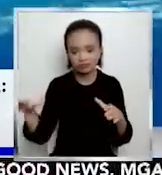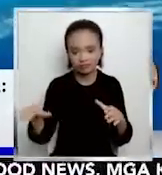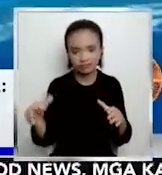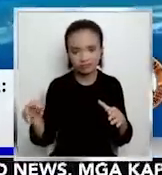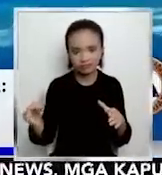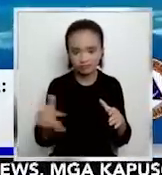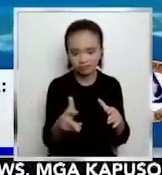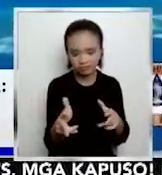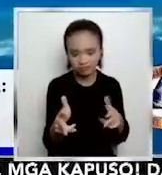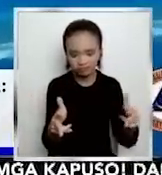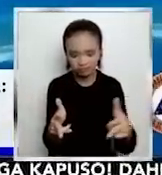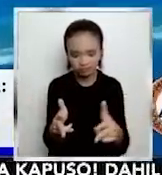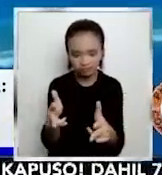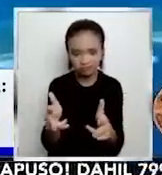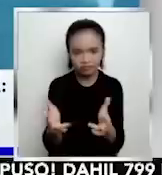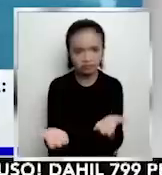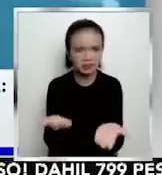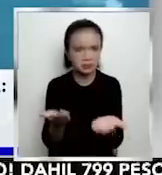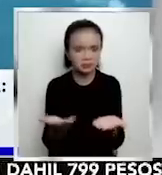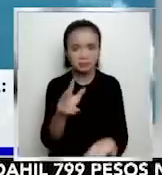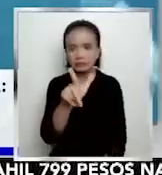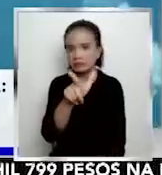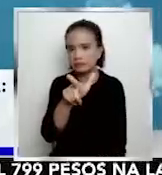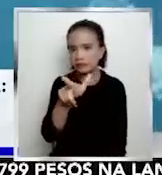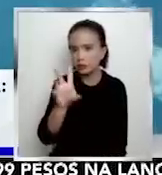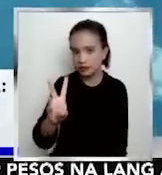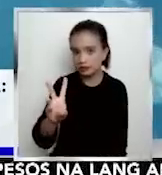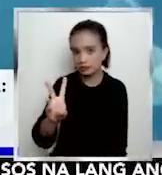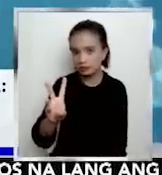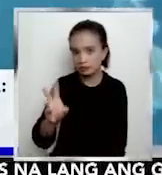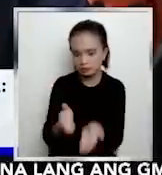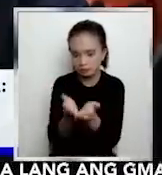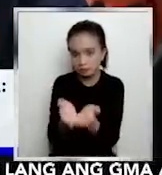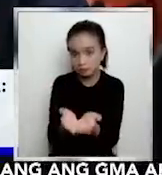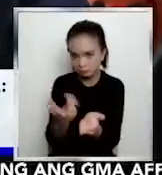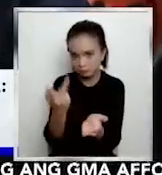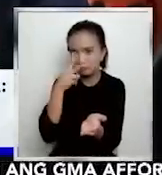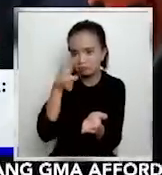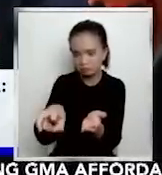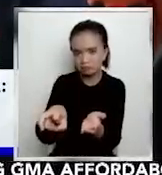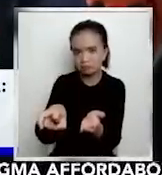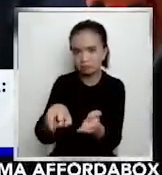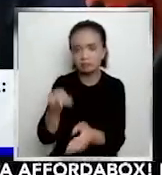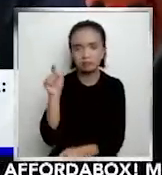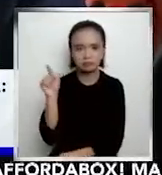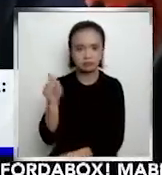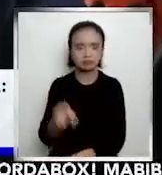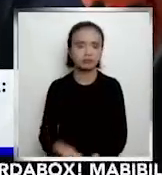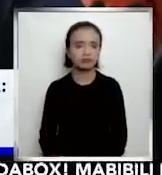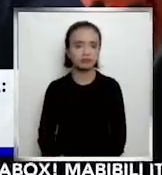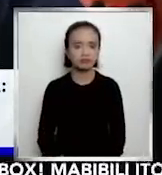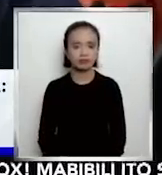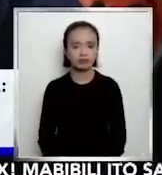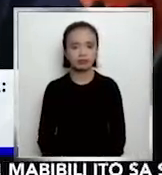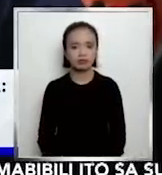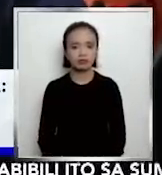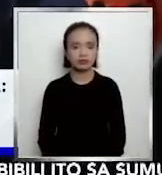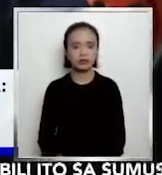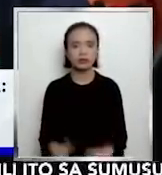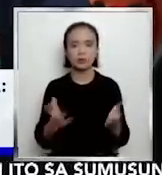raw bababa sa 26 na barko ang namataan doon. Naglo-loiter lang sila, nagsaswarm lang sila ng area.